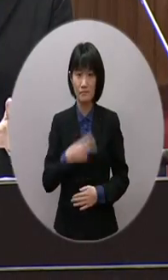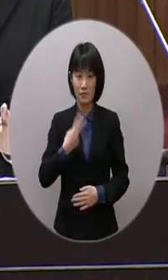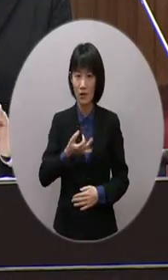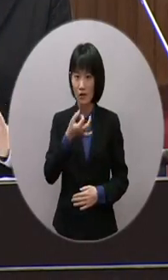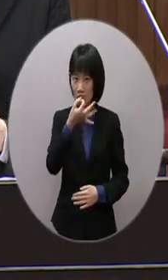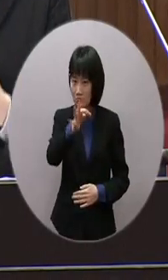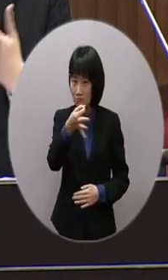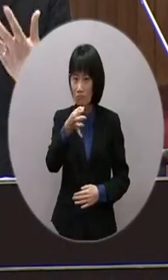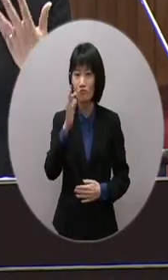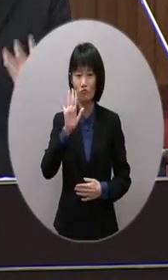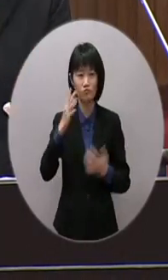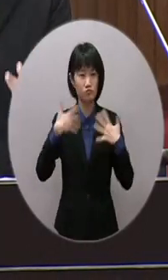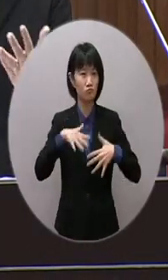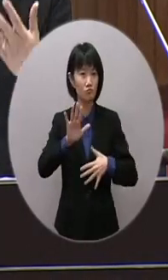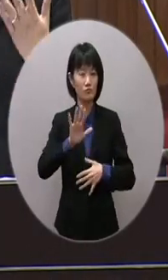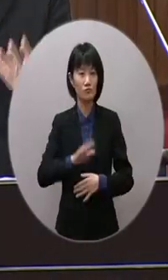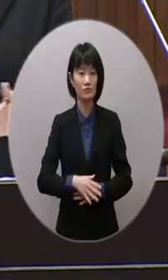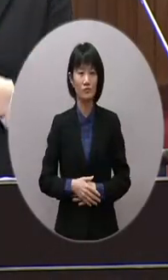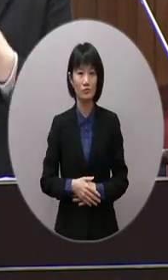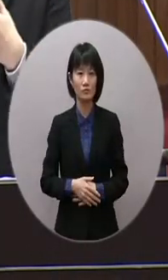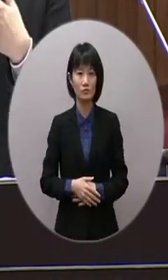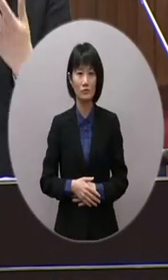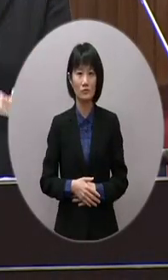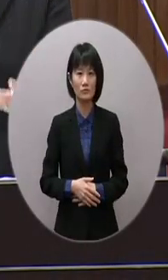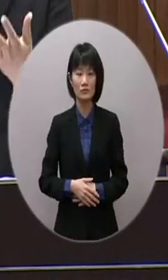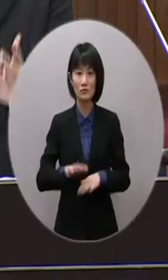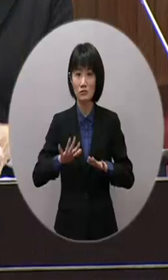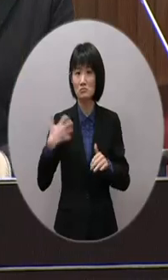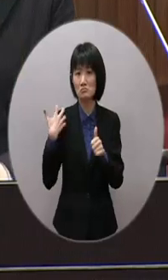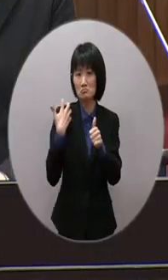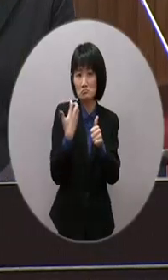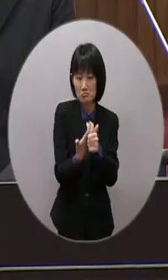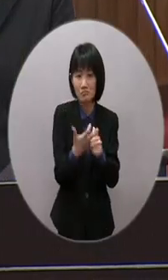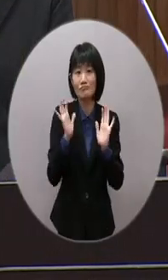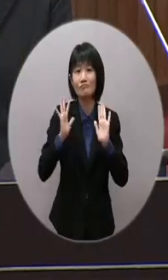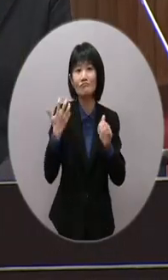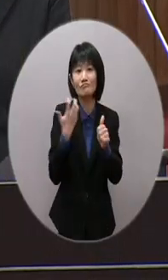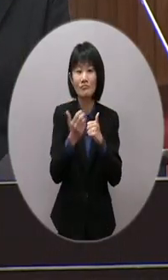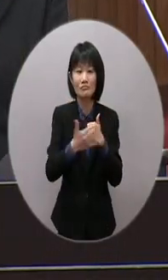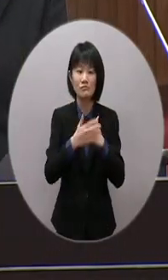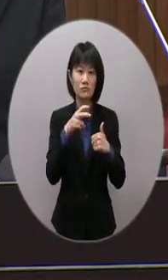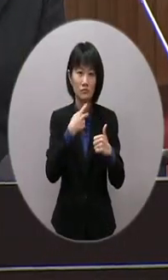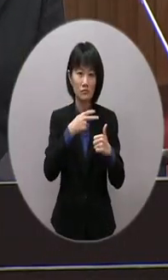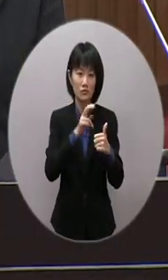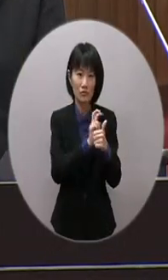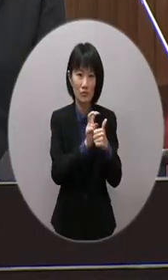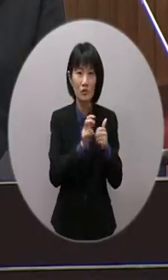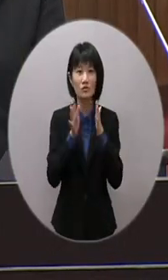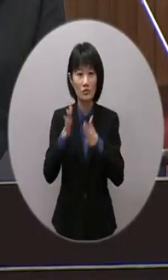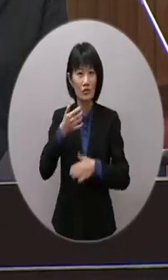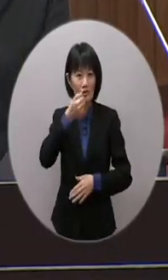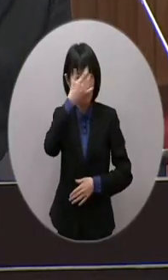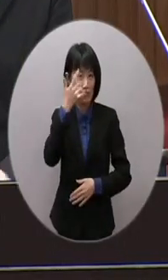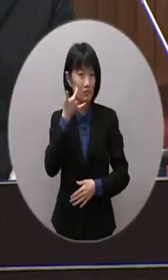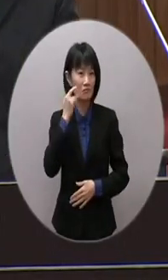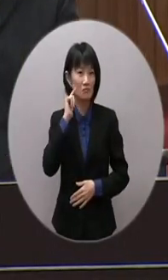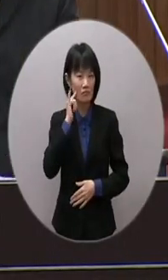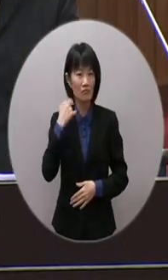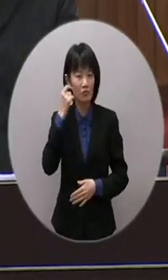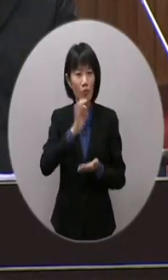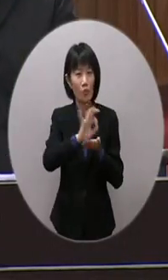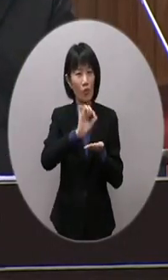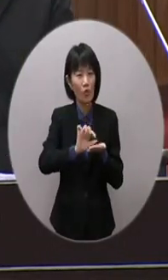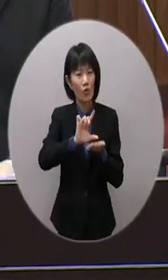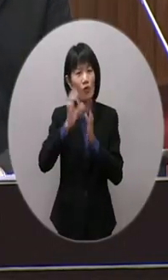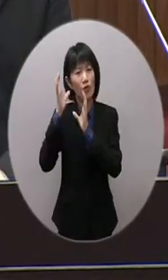费用的问题，因为其实这种托育的一个费用还是对一般的年轻的父母亲来讲还是